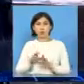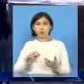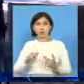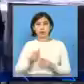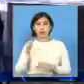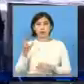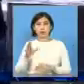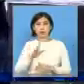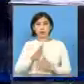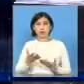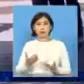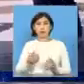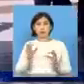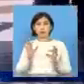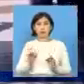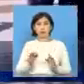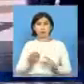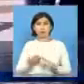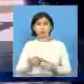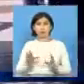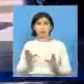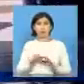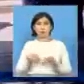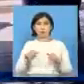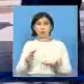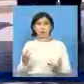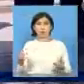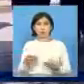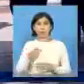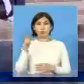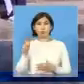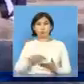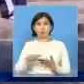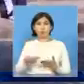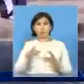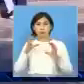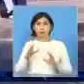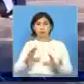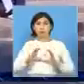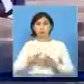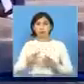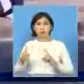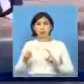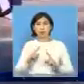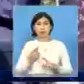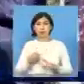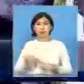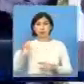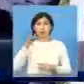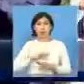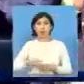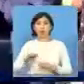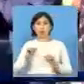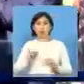проблемам граждан, но и принимать правильные и справедливые решения. Президент подписал закон о мирных собраниях, который дает казахстанцам